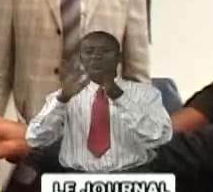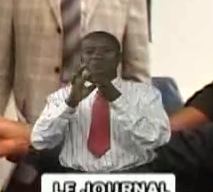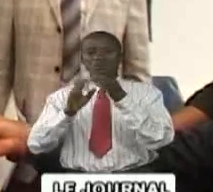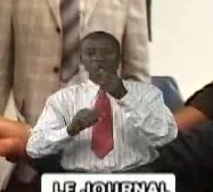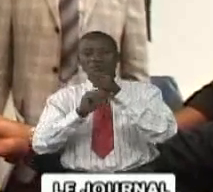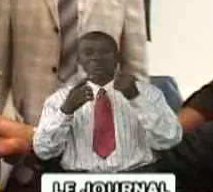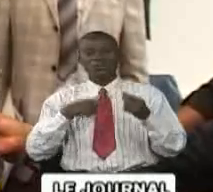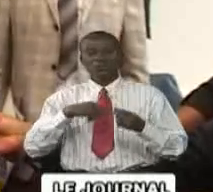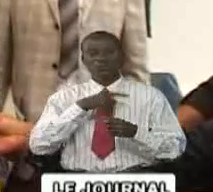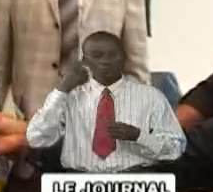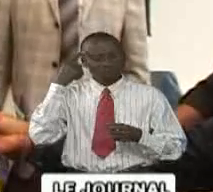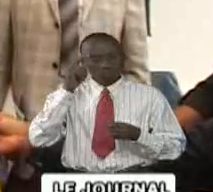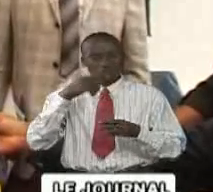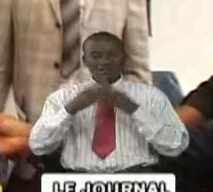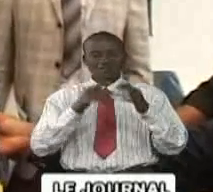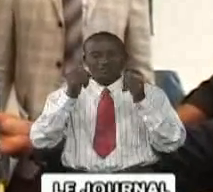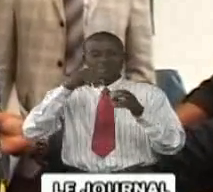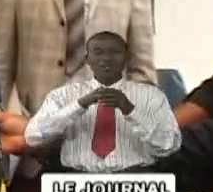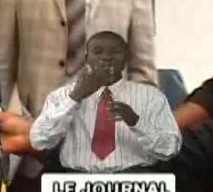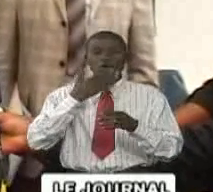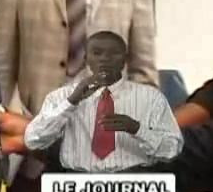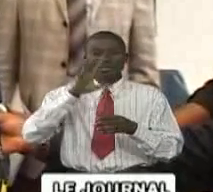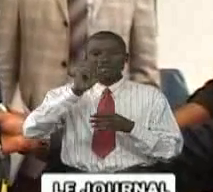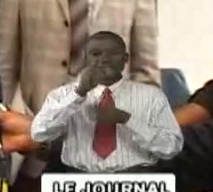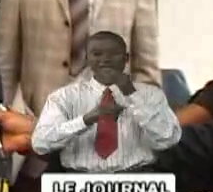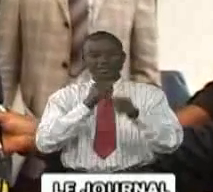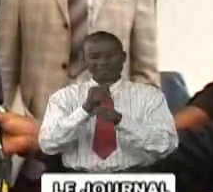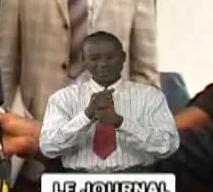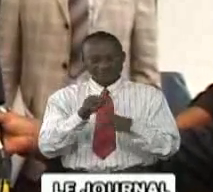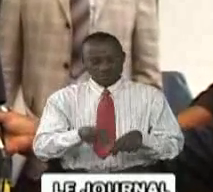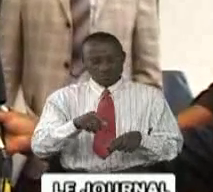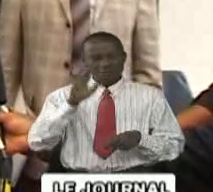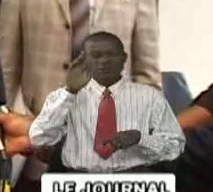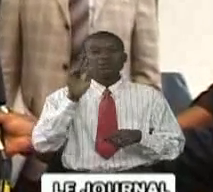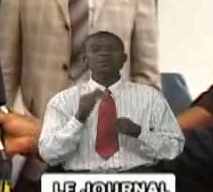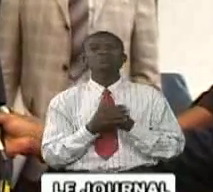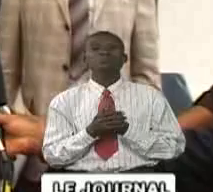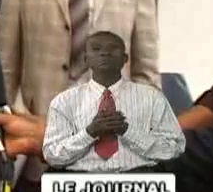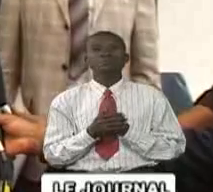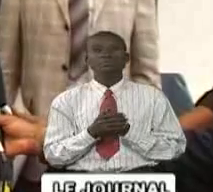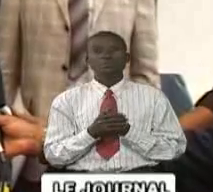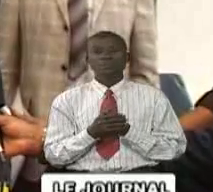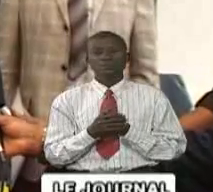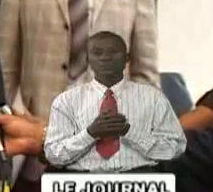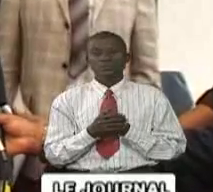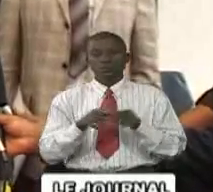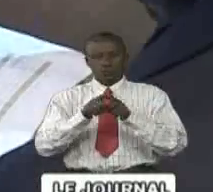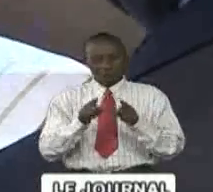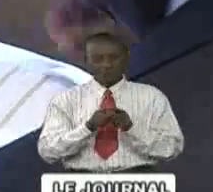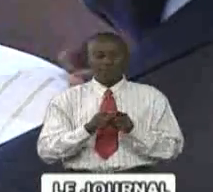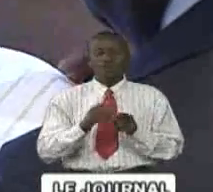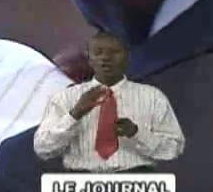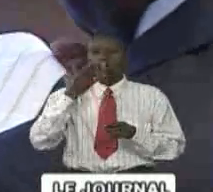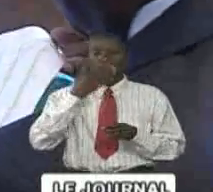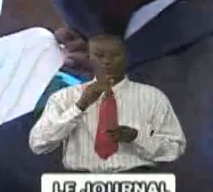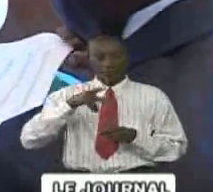gestion de l'hôpital du cinquantenaire de Kinshasa, tout comme celui de la province orientale.